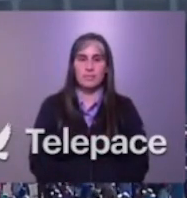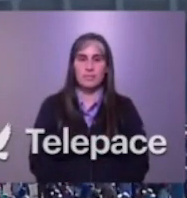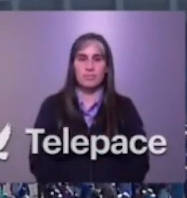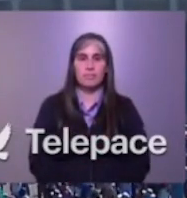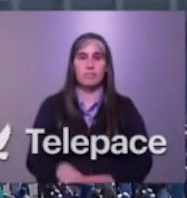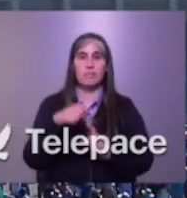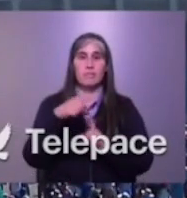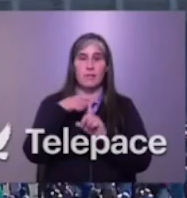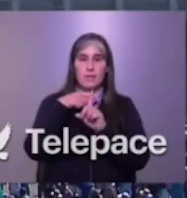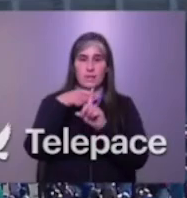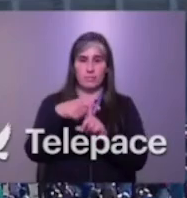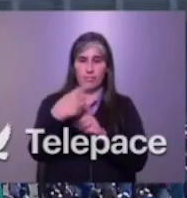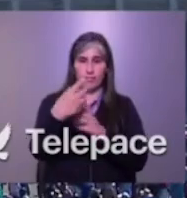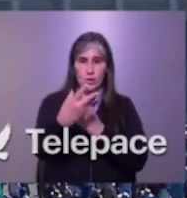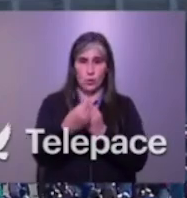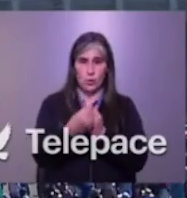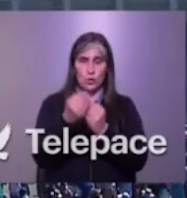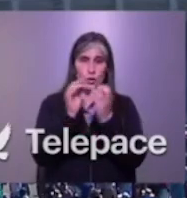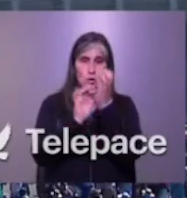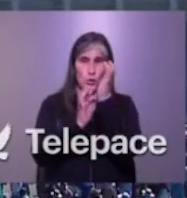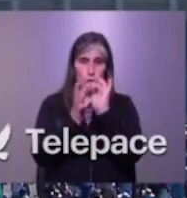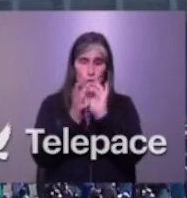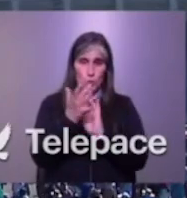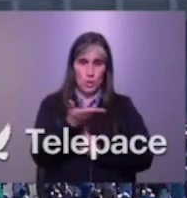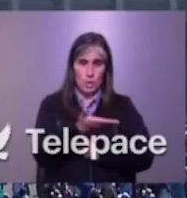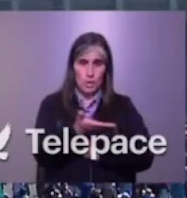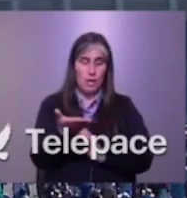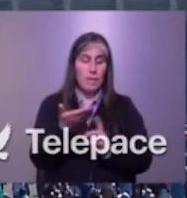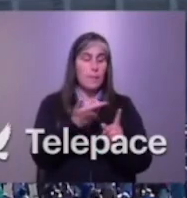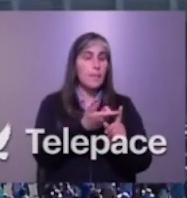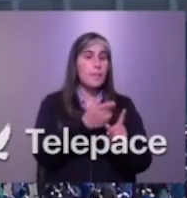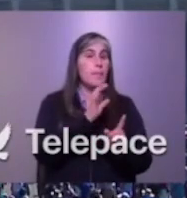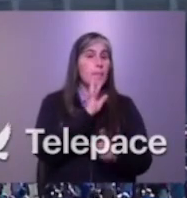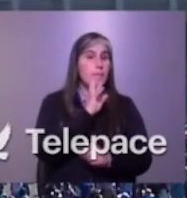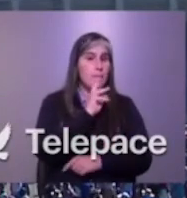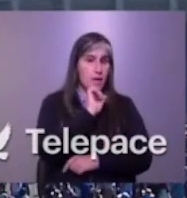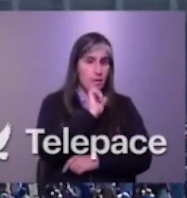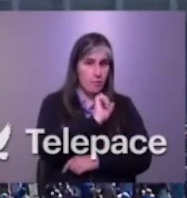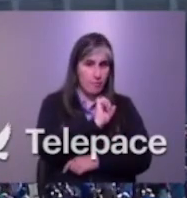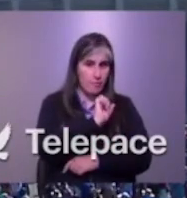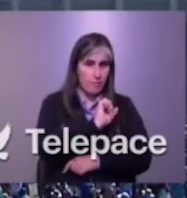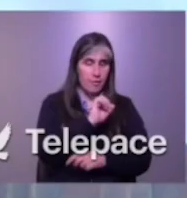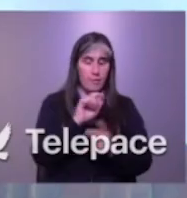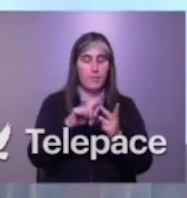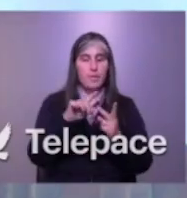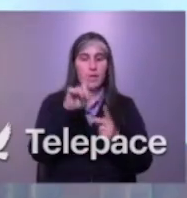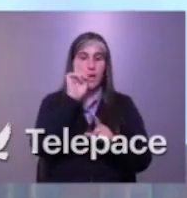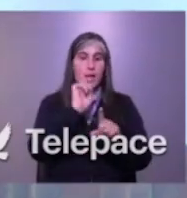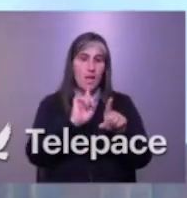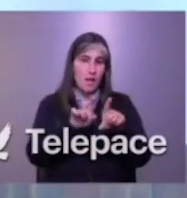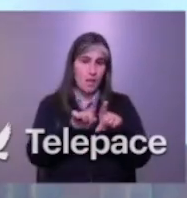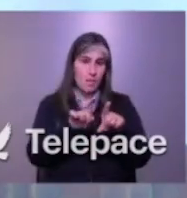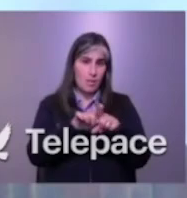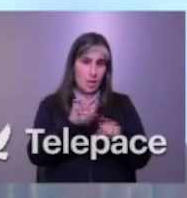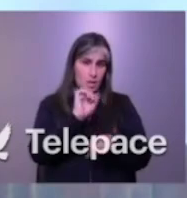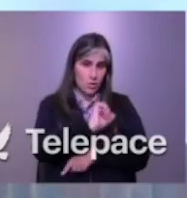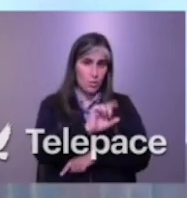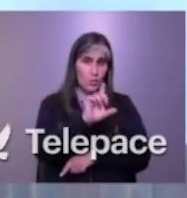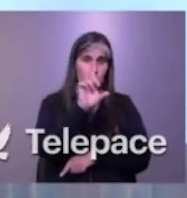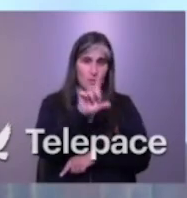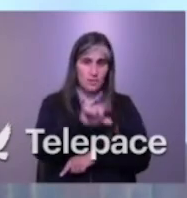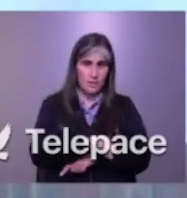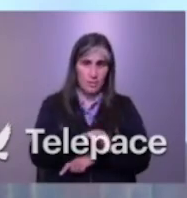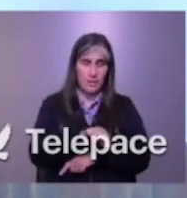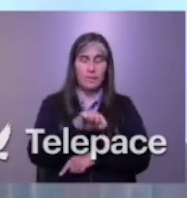Près de la croix de Jésus se tenait sa mère et la sœur de sa mère, Marie, femme de